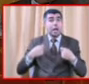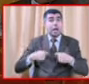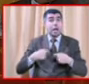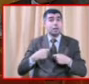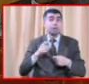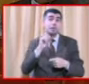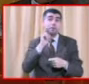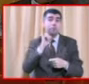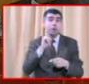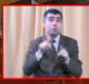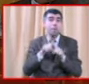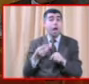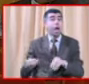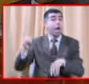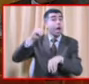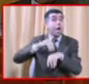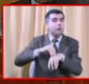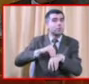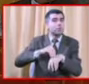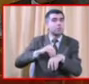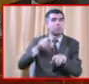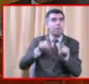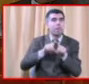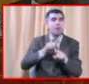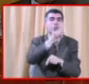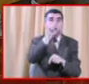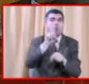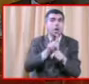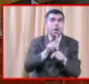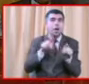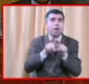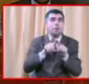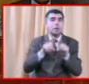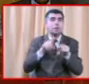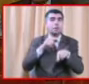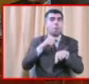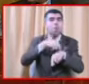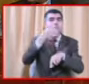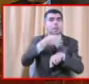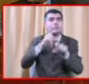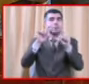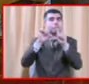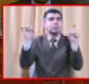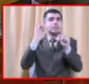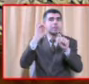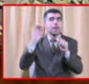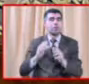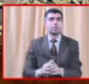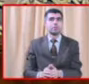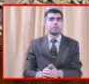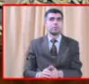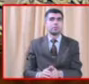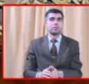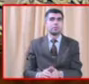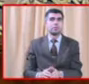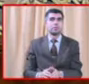اضطرت أنها تعاود التعقيب ديالها للمرة الثانية والتوقيت بقى مستمر. شكرا السيد الرئيس. أنا لم أوقف